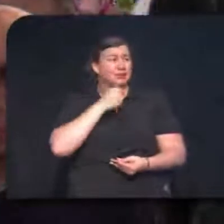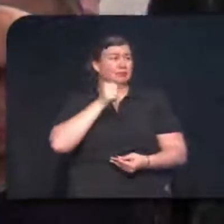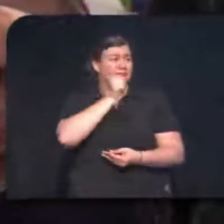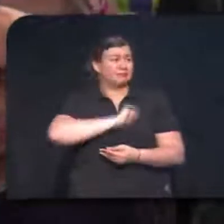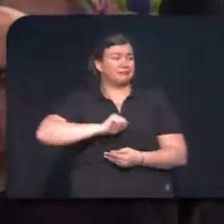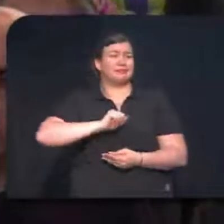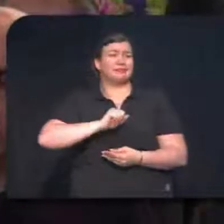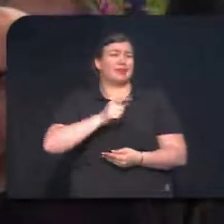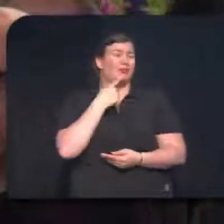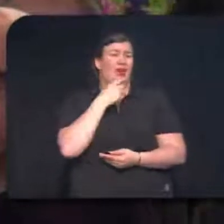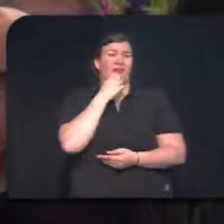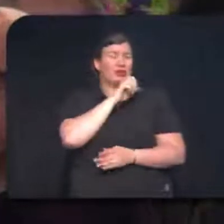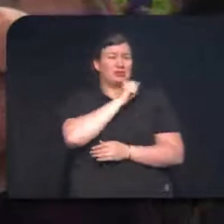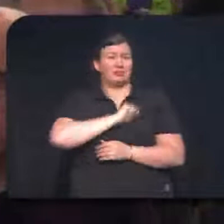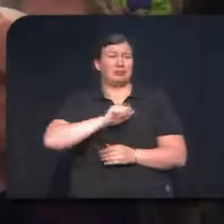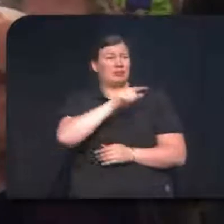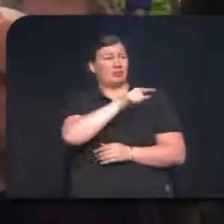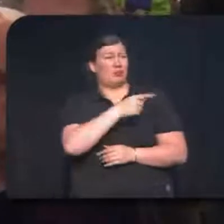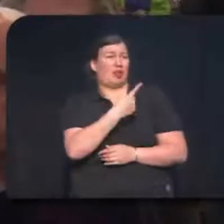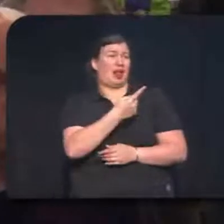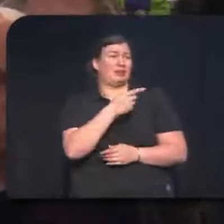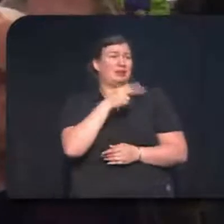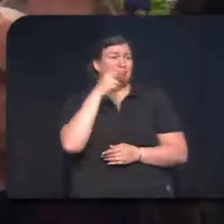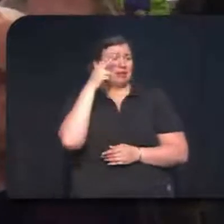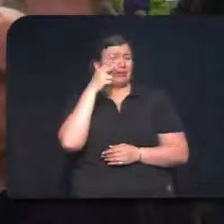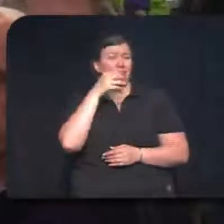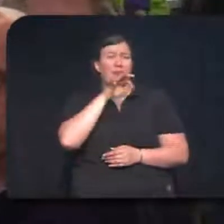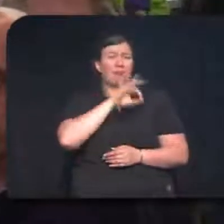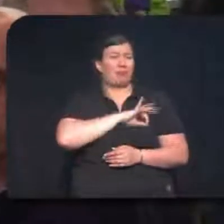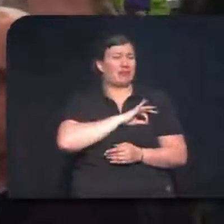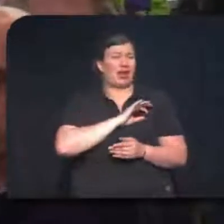verteilt hast was nicht akzeptabel ist